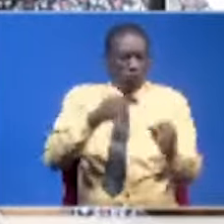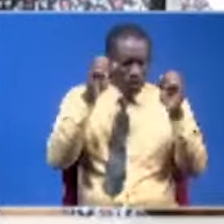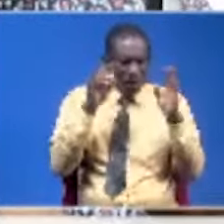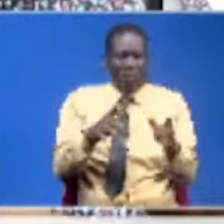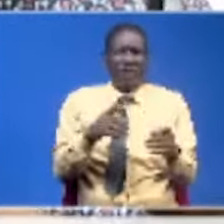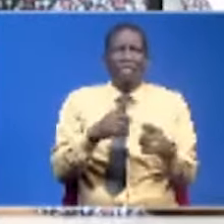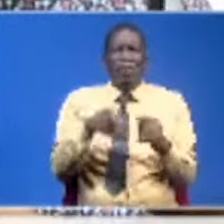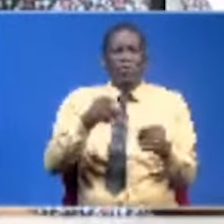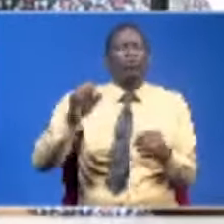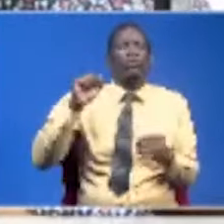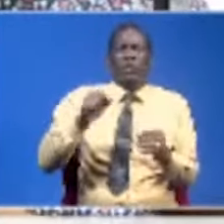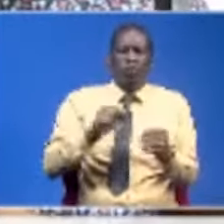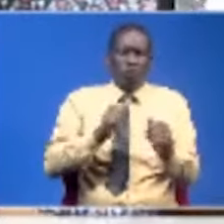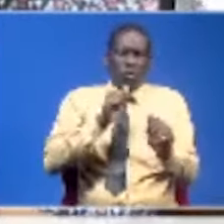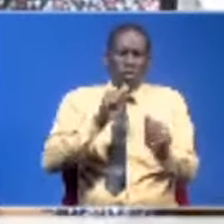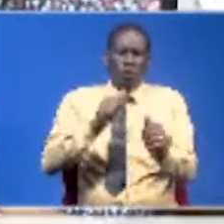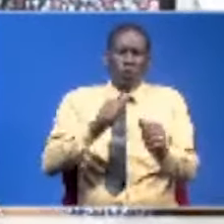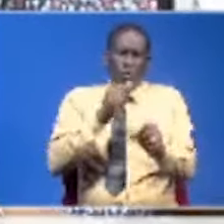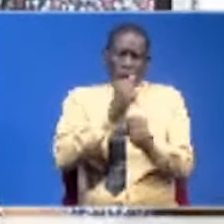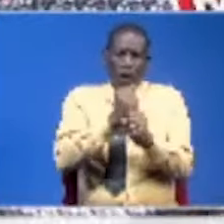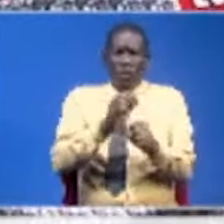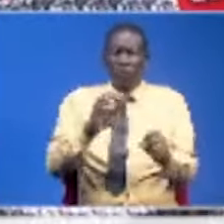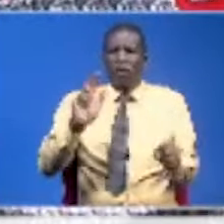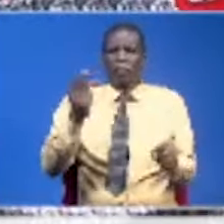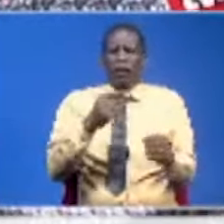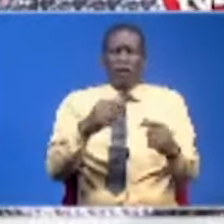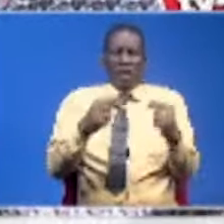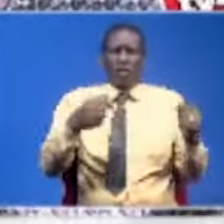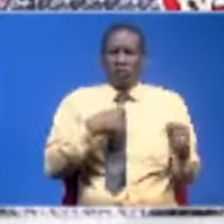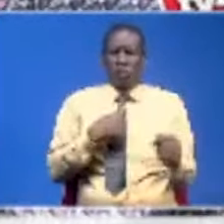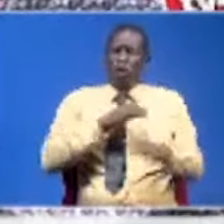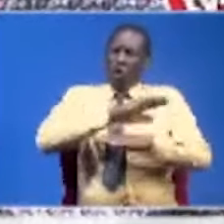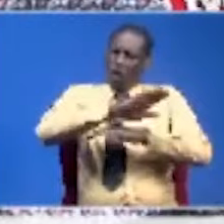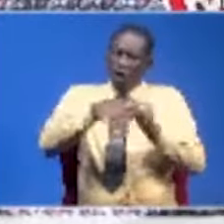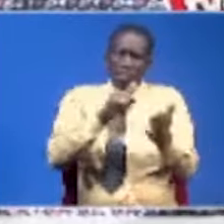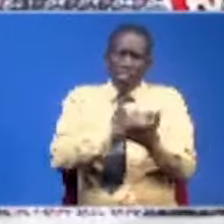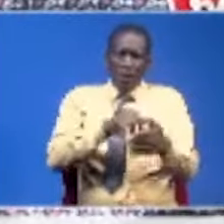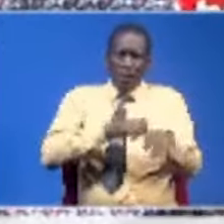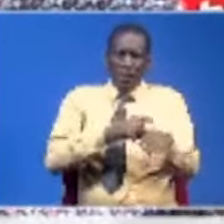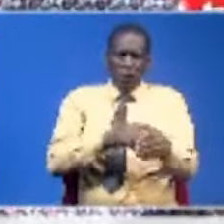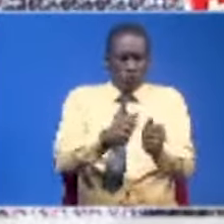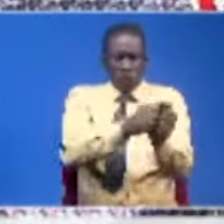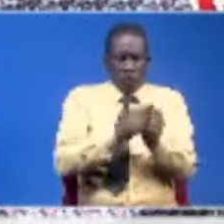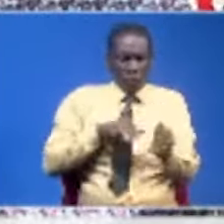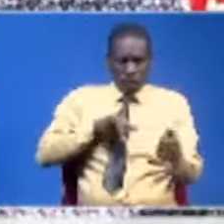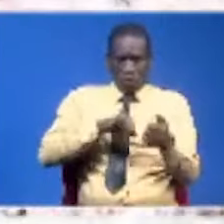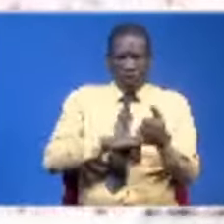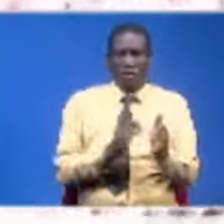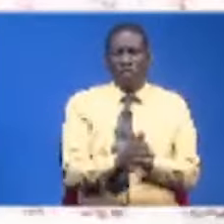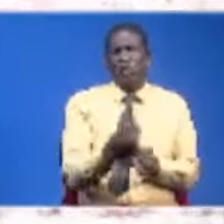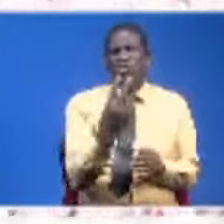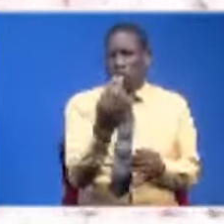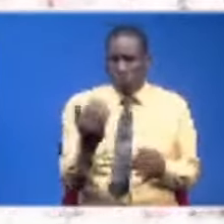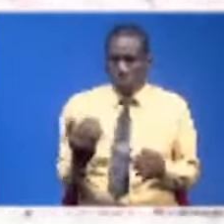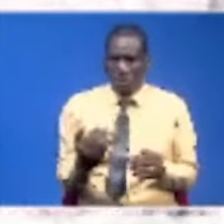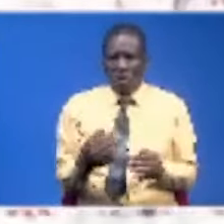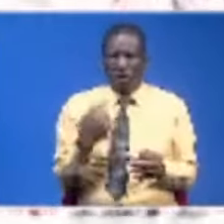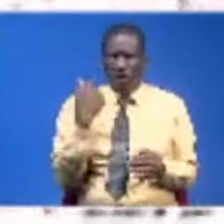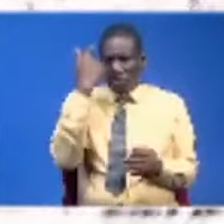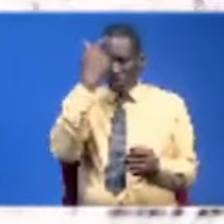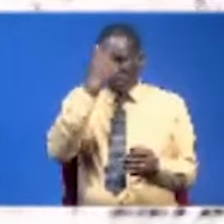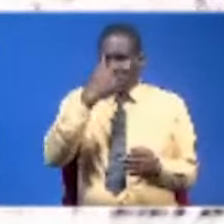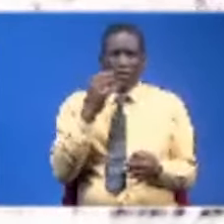the president to get rid of me. Wakati huu wote aliokuwa nao mkewe mhubiri Dorcas na wanawe wawili, nyuso zao zilijawa